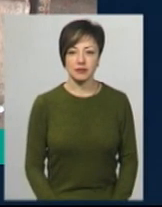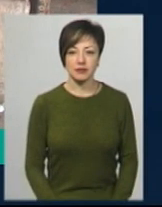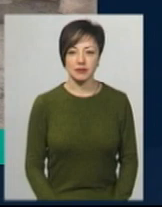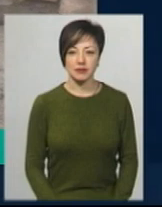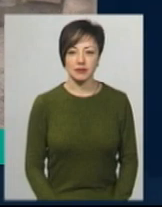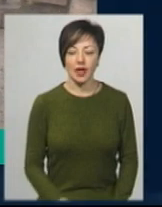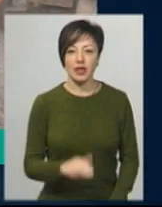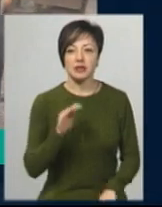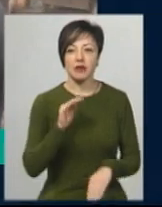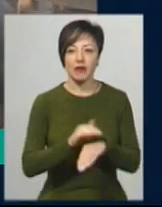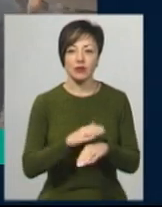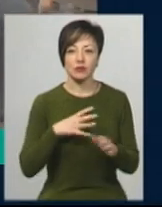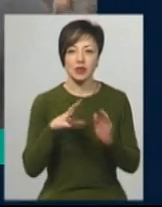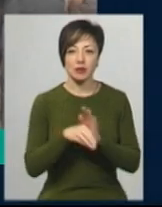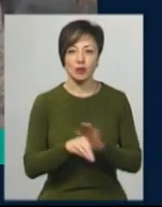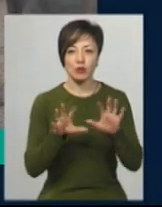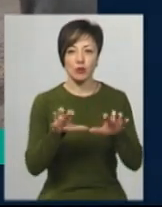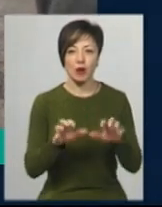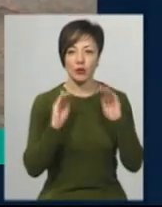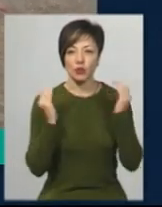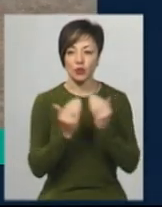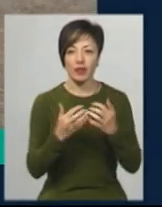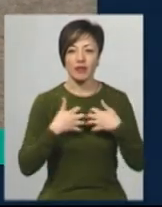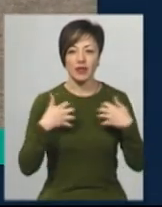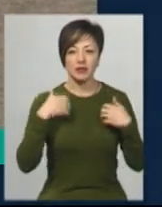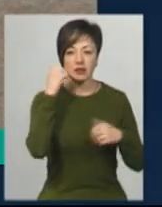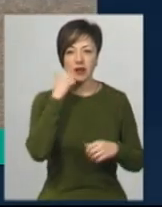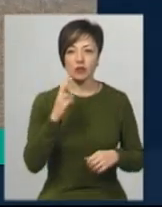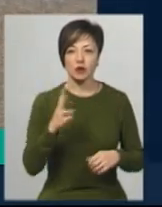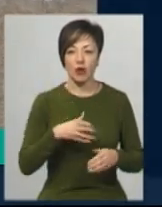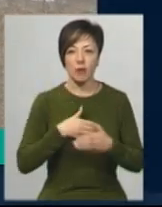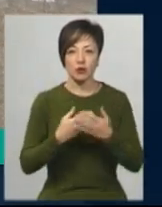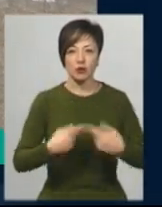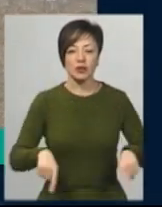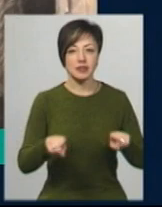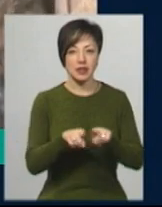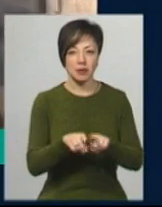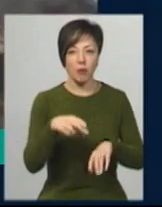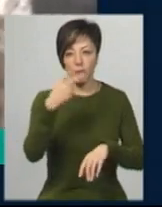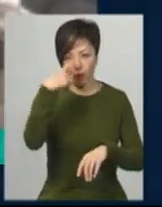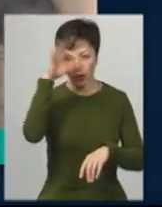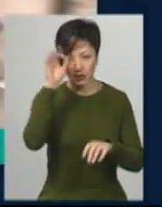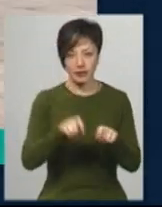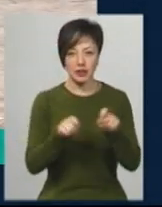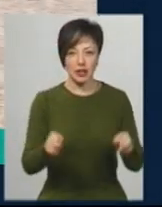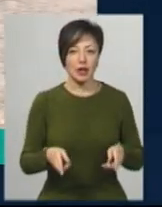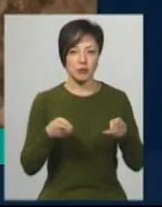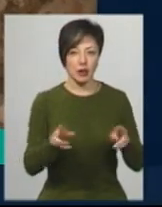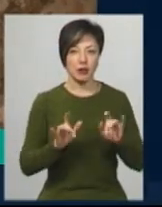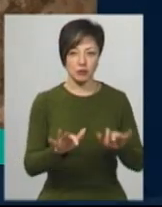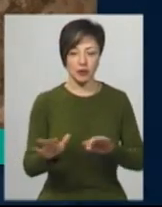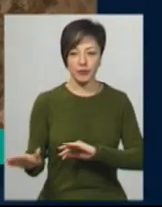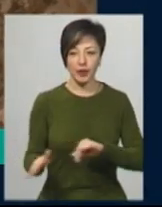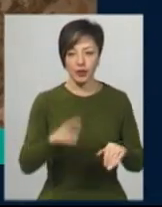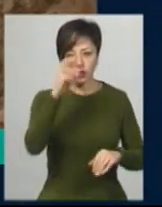За фактом загибелі собаки з притулку для тварин Старокостянтинівської громадської організації «Екозахист» поліція відкрила кримінальне провадження.